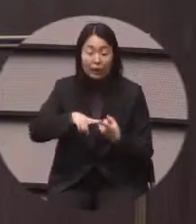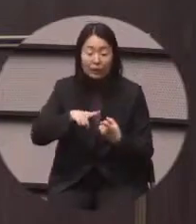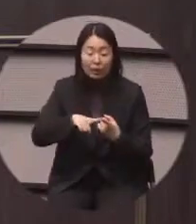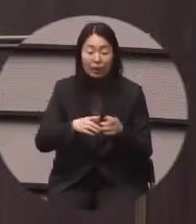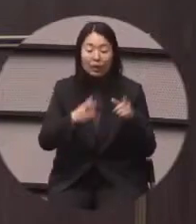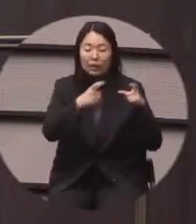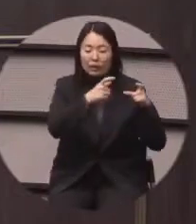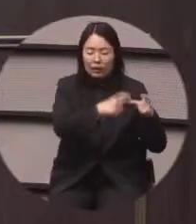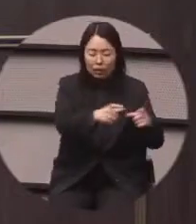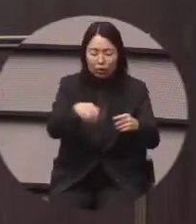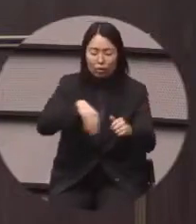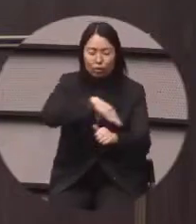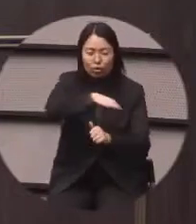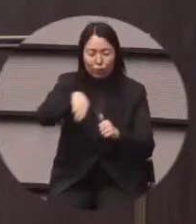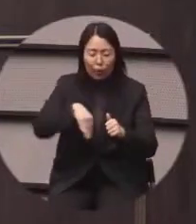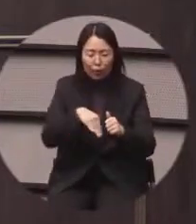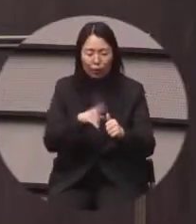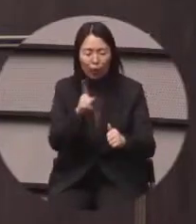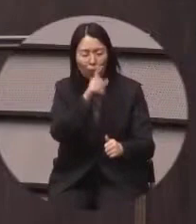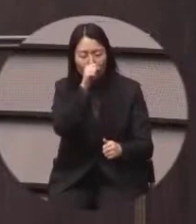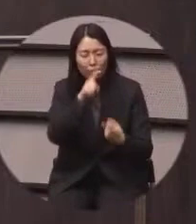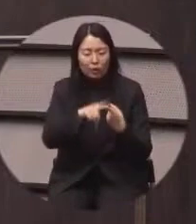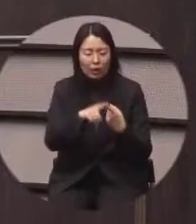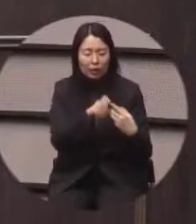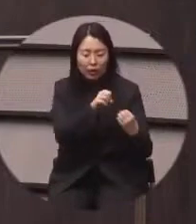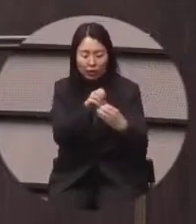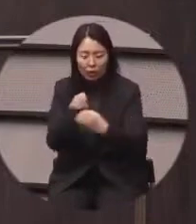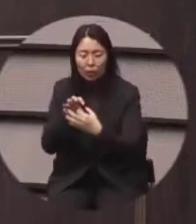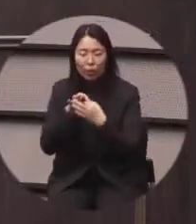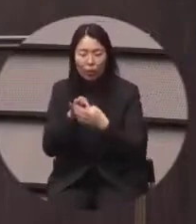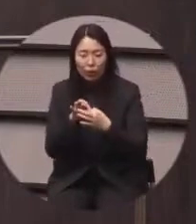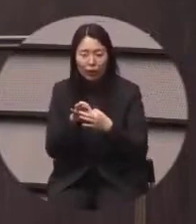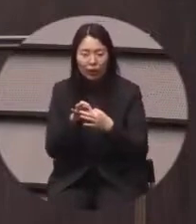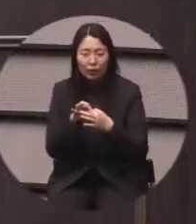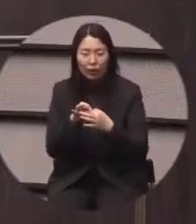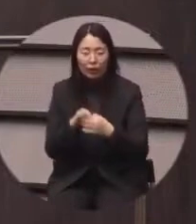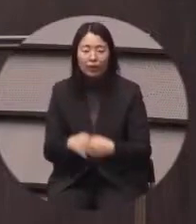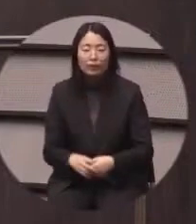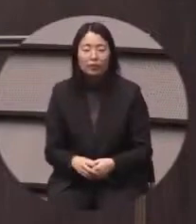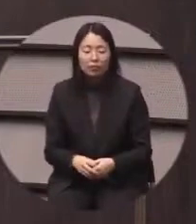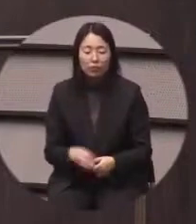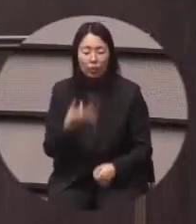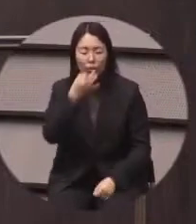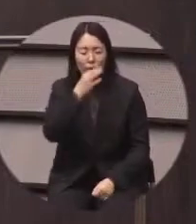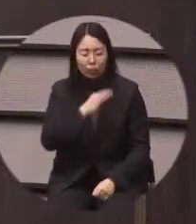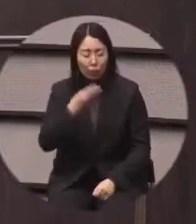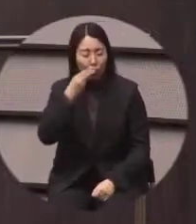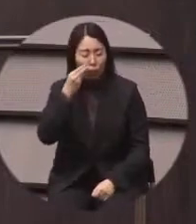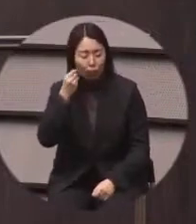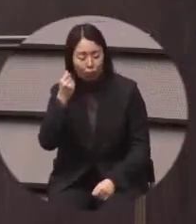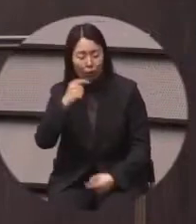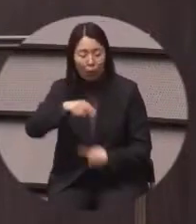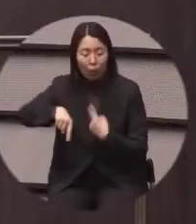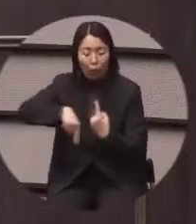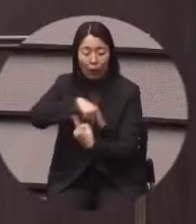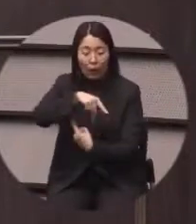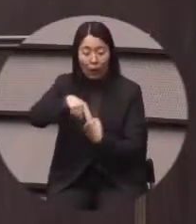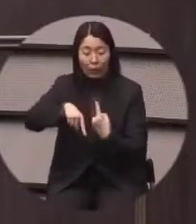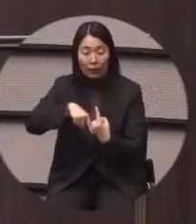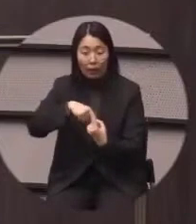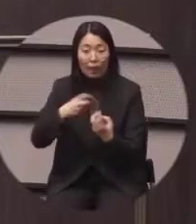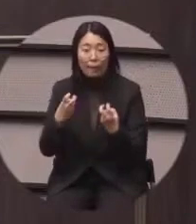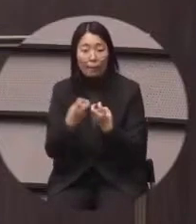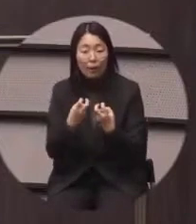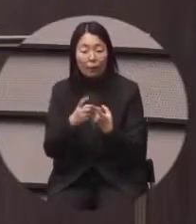및 전문가 토론회를 실시하는 등 지속적인 플랫폼 구축을 통해 효율적인 활용 방안을 마련할 생각이